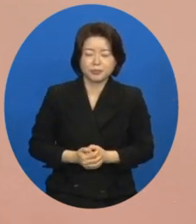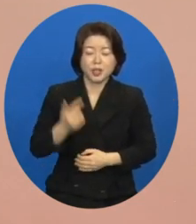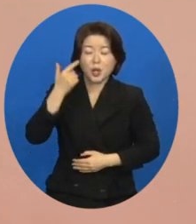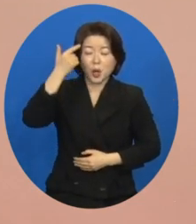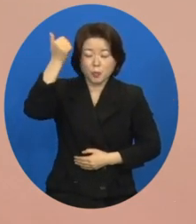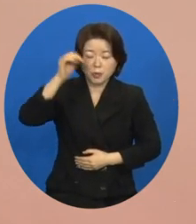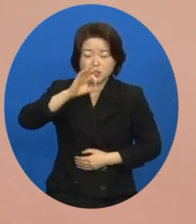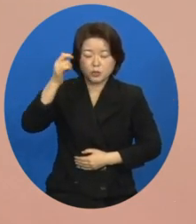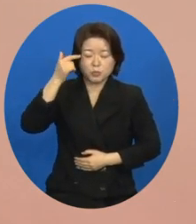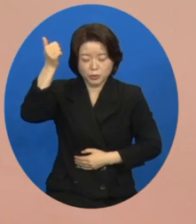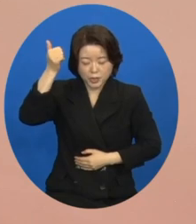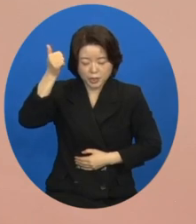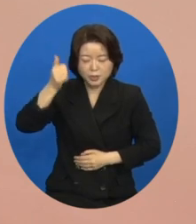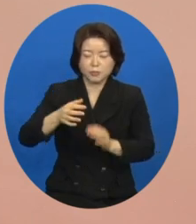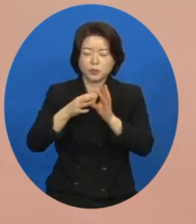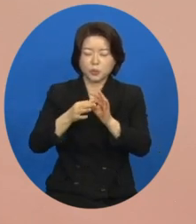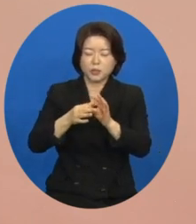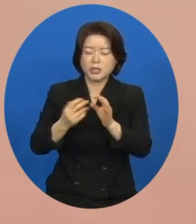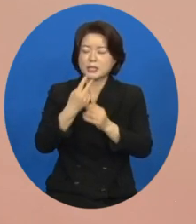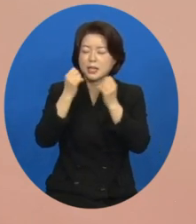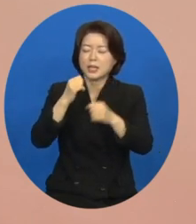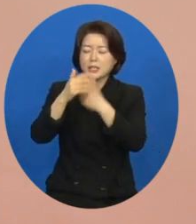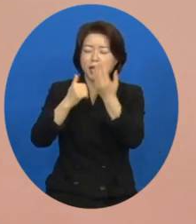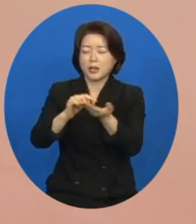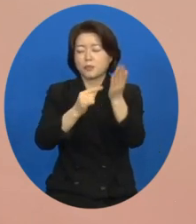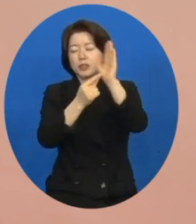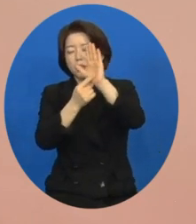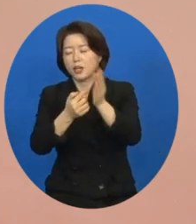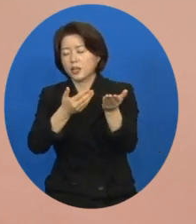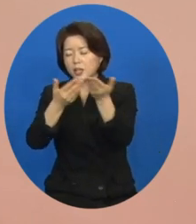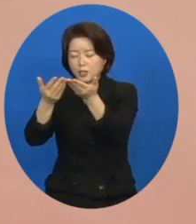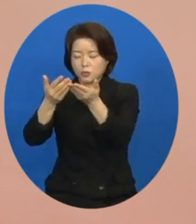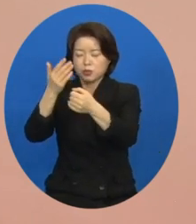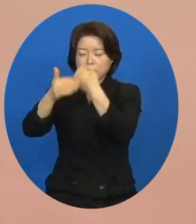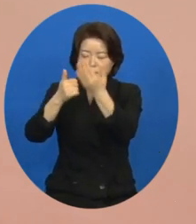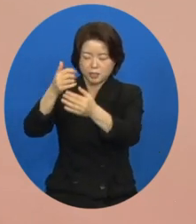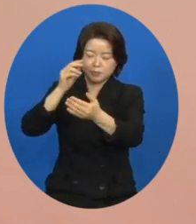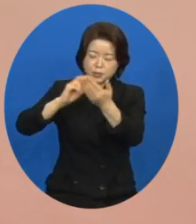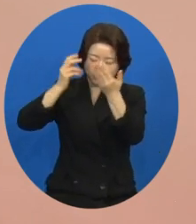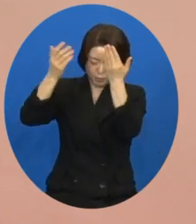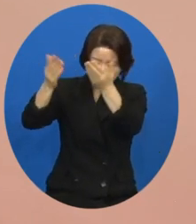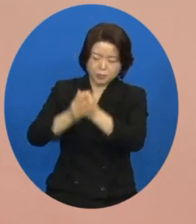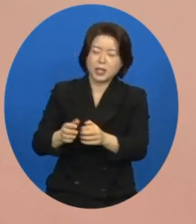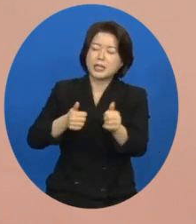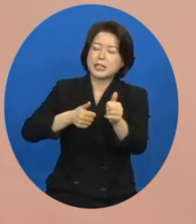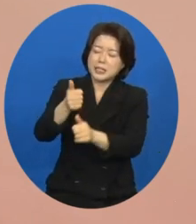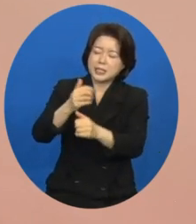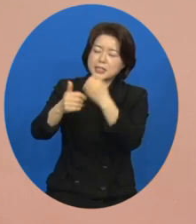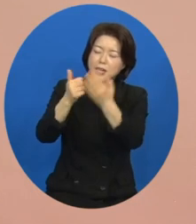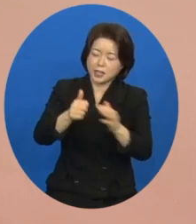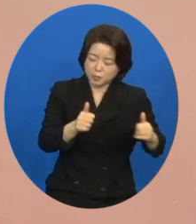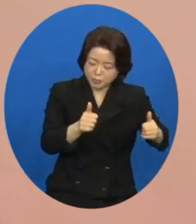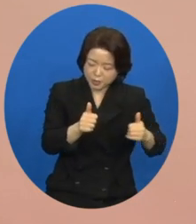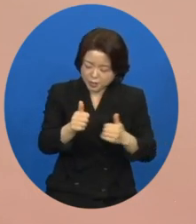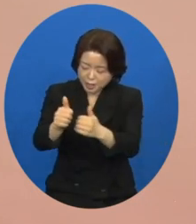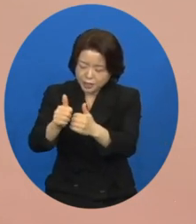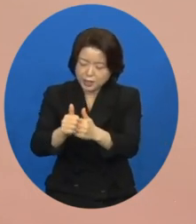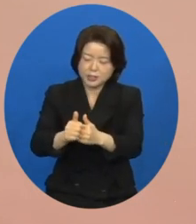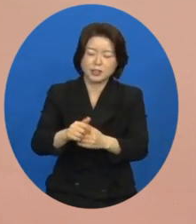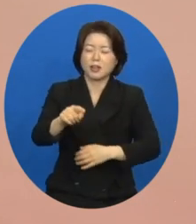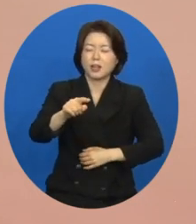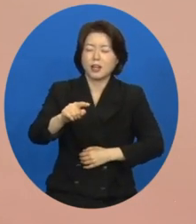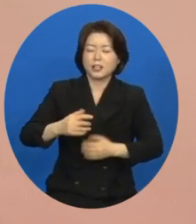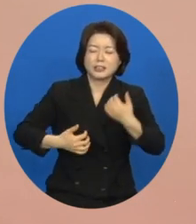목사님 통해 살아계신 하나님이 드러나게 하신 하나님을 찬양합니다. 이기신 하나님 따라가 승리를 누리게 하신 하나님을